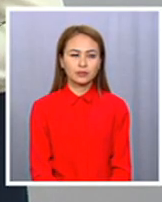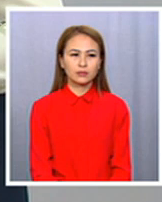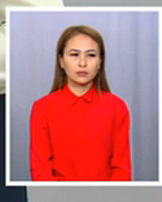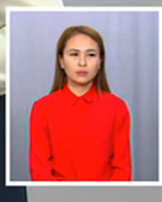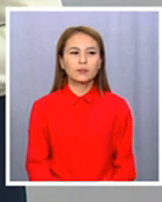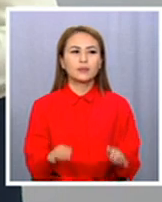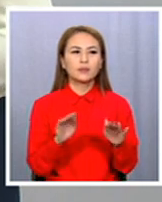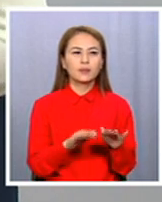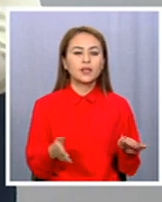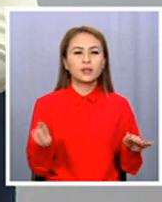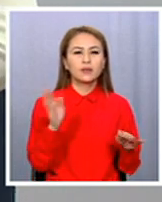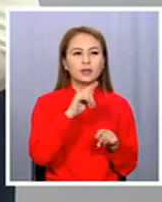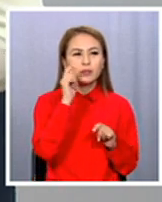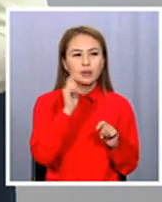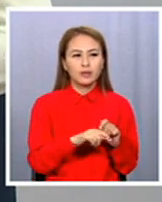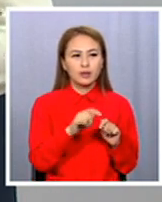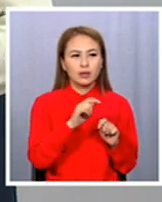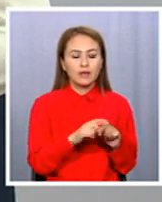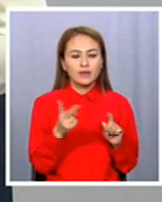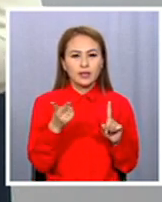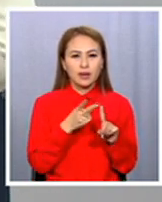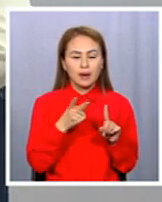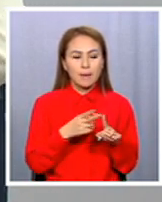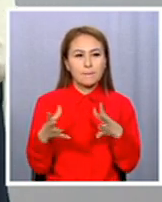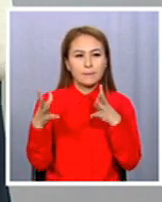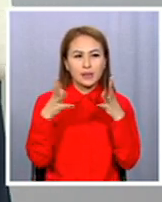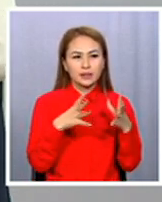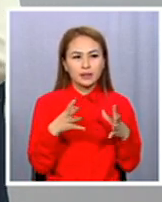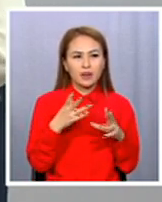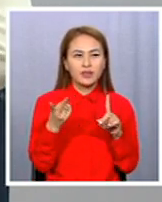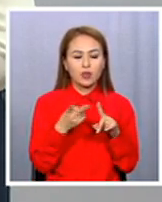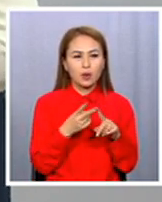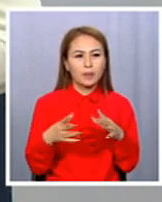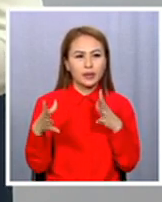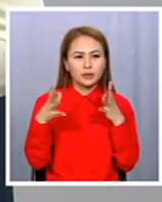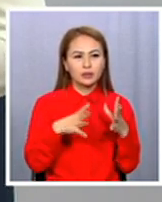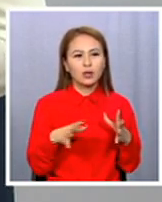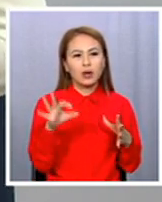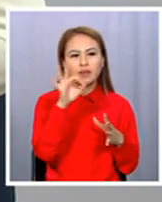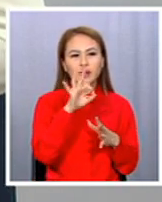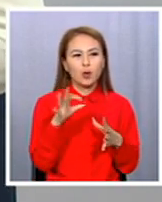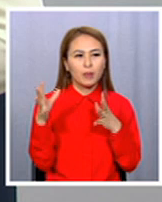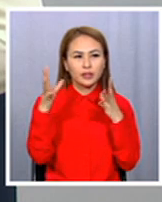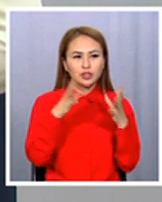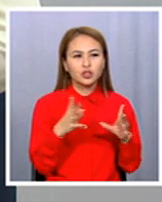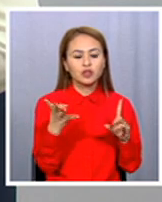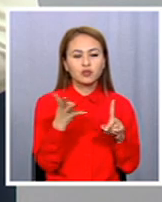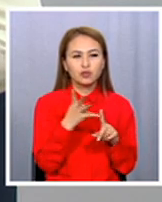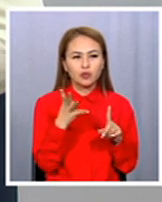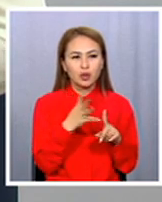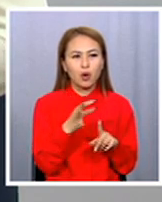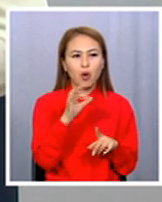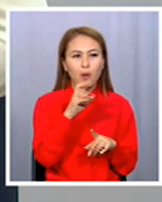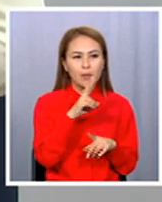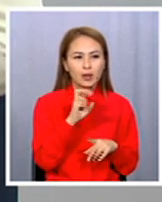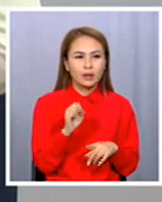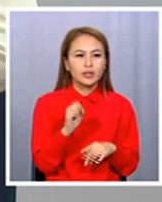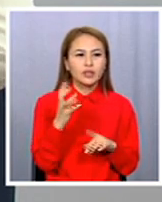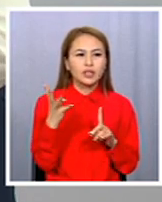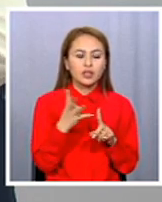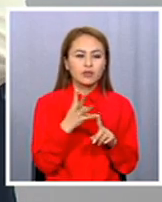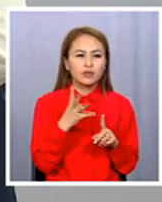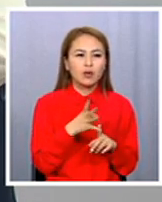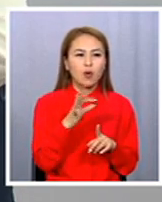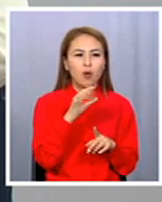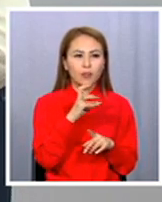Ребята, давайте проверим. Вторая планета на второй планете, о второй планете. Четвертое облако